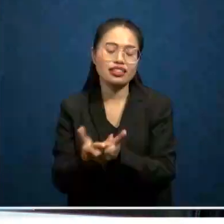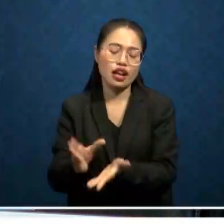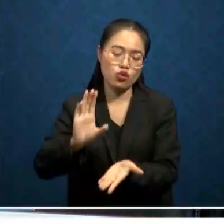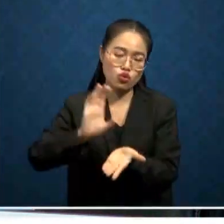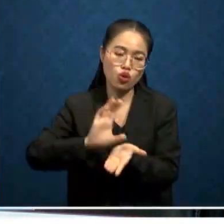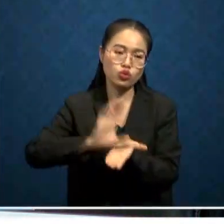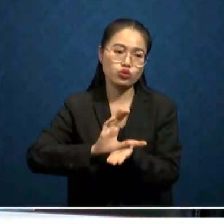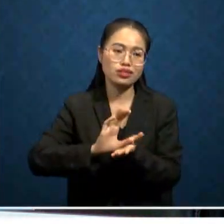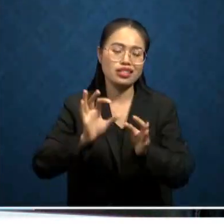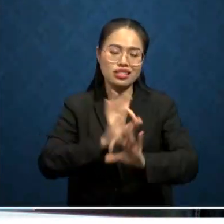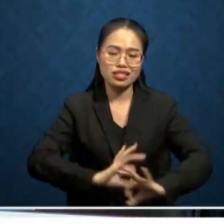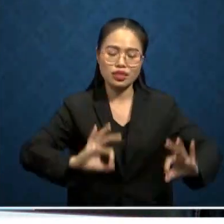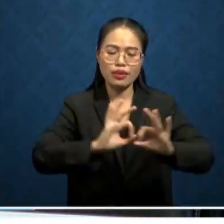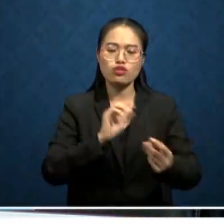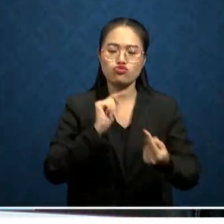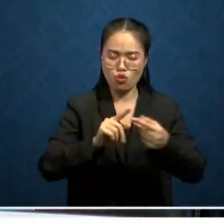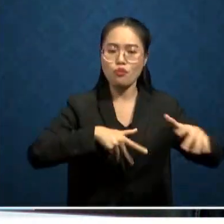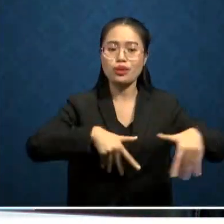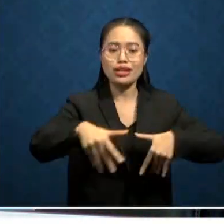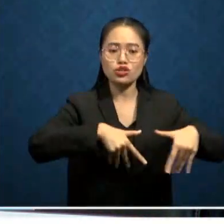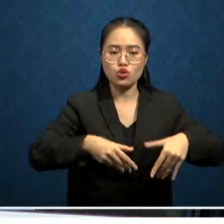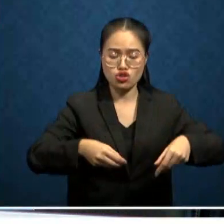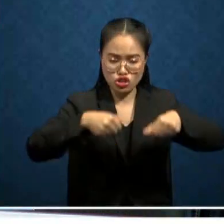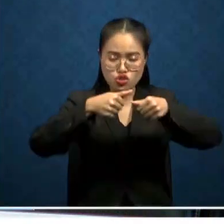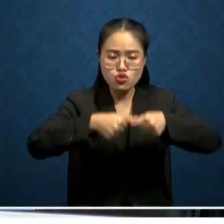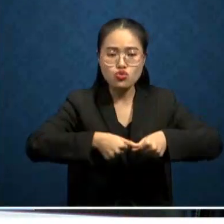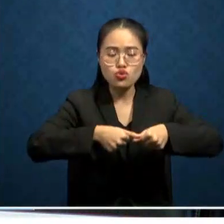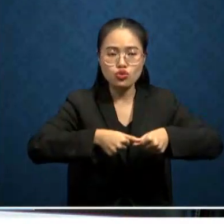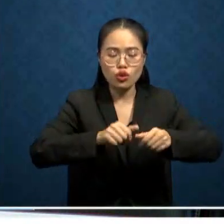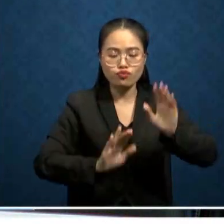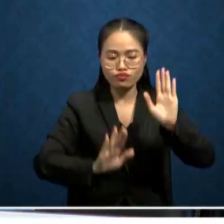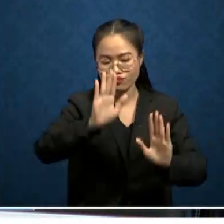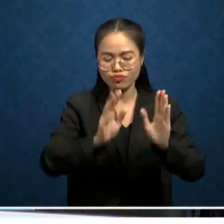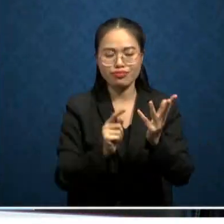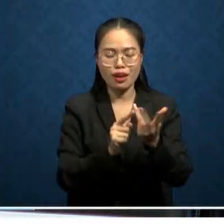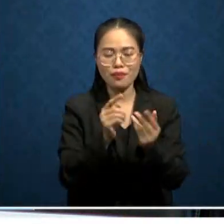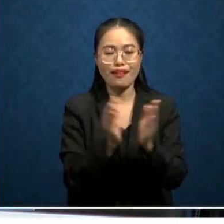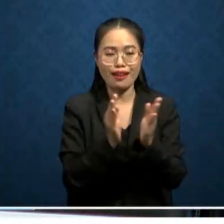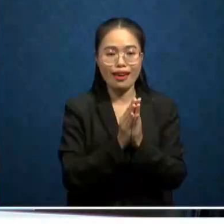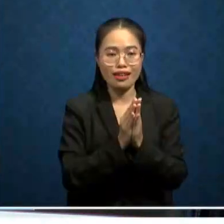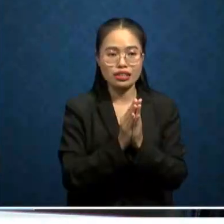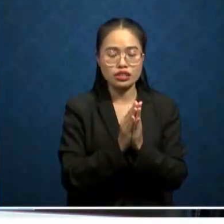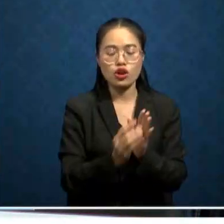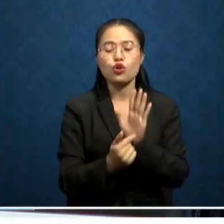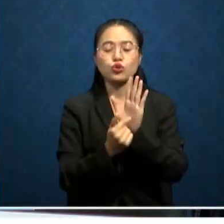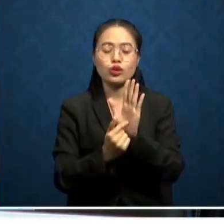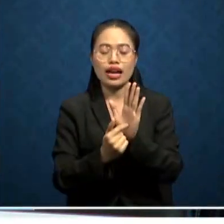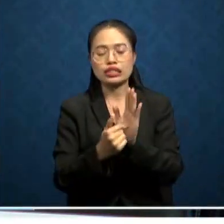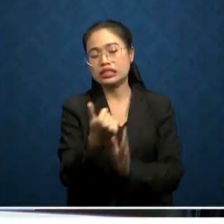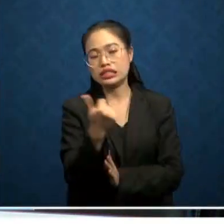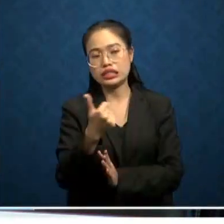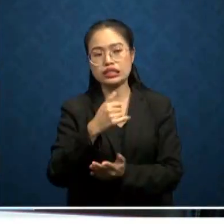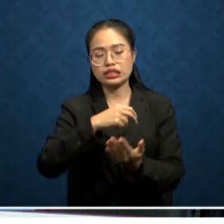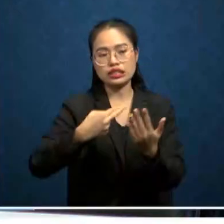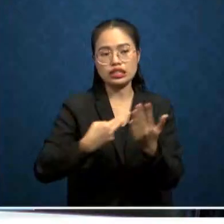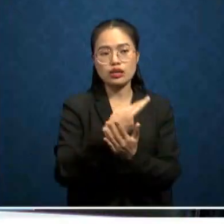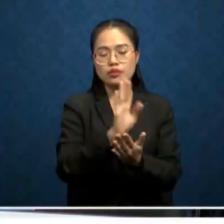ครับต้องผ่านการประชาคมของประชาคนในพื้นที่ประกาศนะครับขออนุญาตยกตัวอย่างนะครับสำหรับกองทุนที่อื่นนะครับที่ไม่ใช่ราชบุรีเนี่ยมี